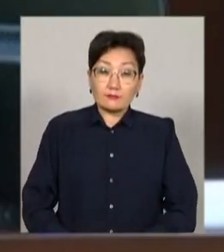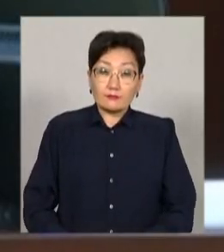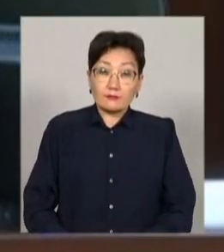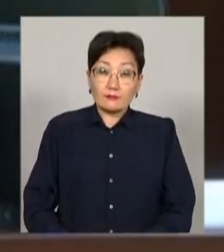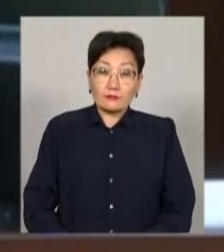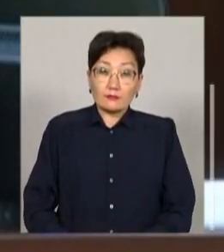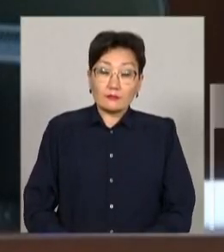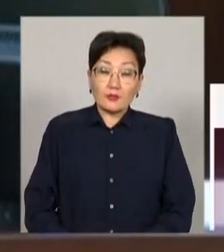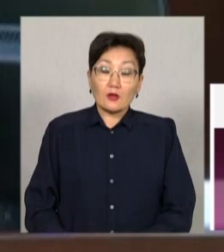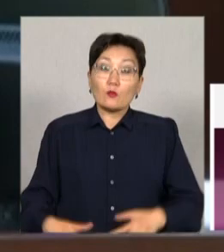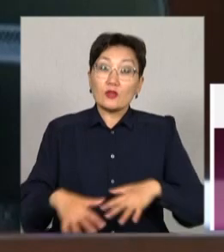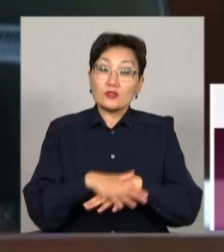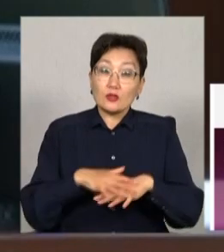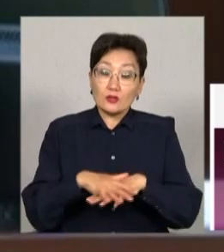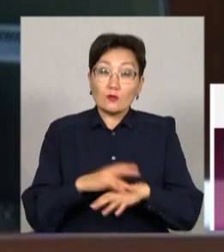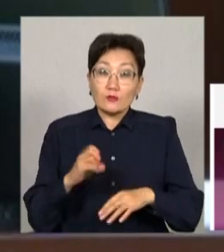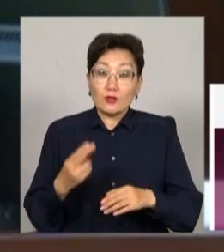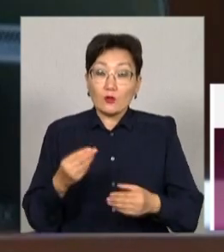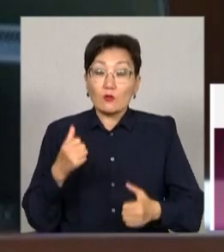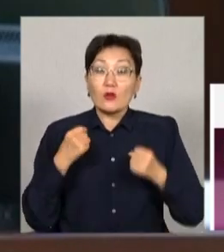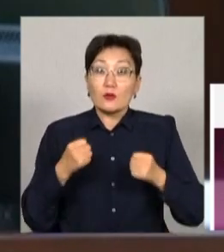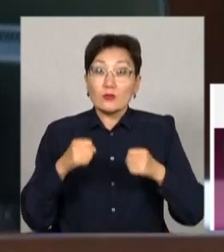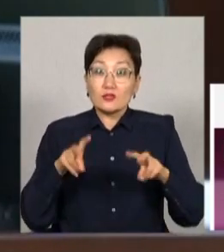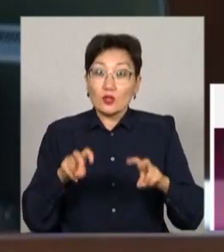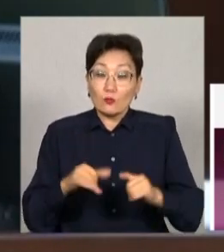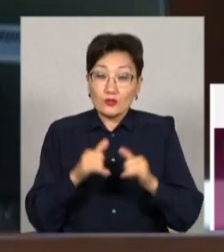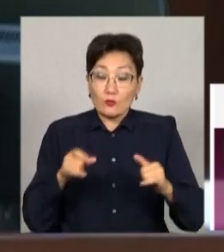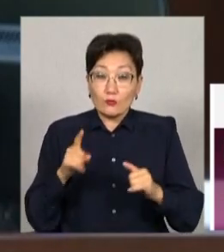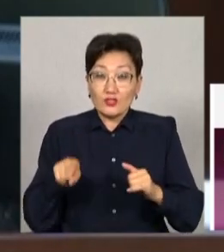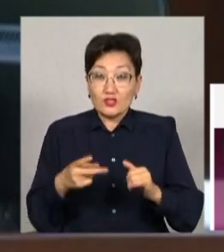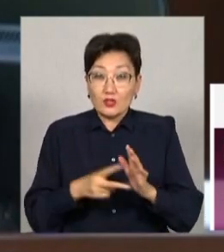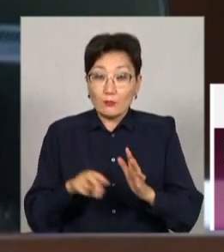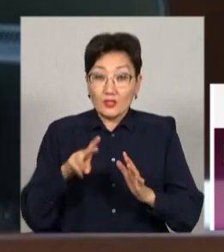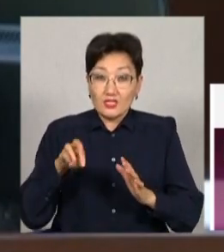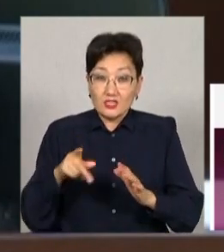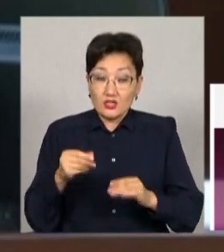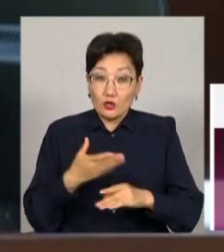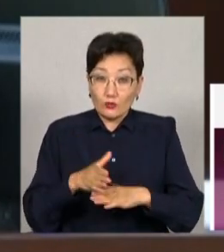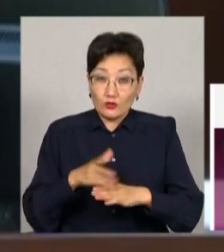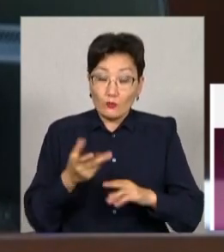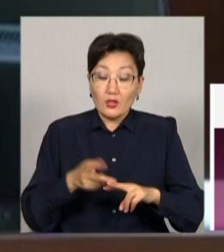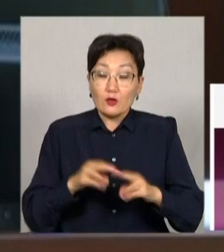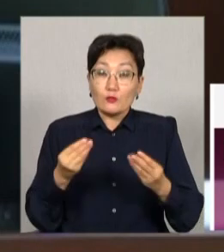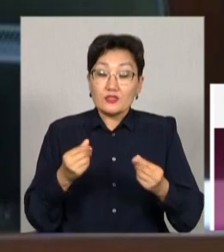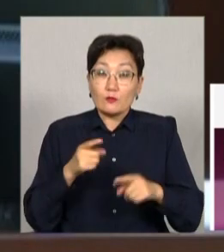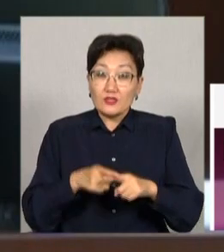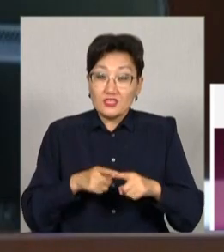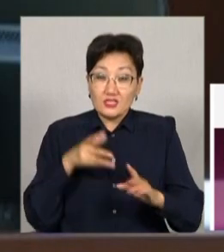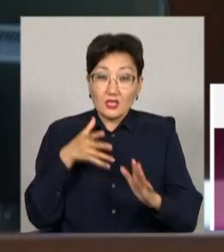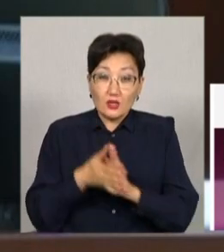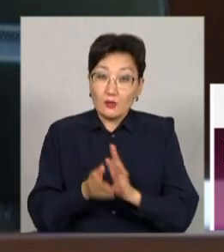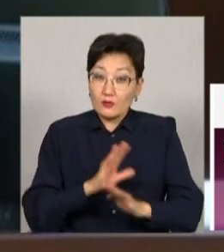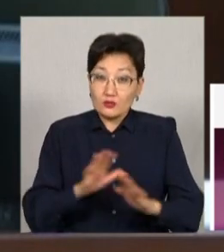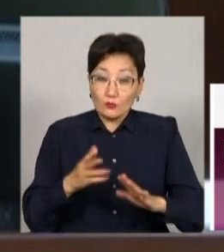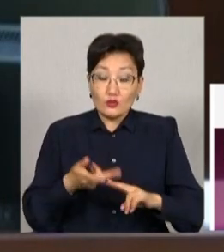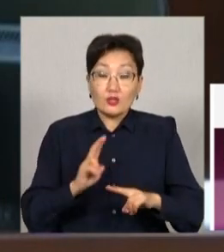видов спорта. Бұқаралық және ұлттық спорт түрлерін дамытуға шамамен 1,7 миллиард теңге бөлінген болатын. Осы сомманың жартысы игерілмей қалды.